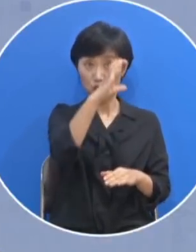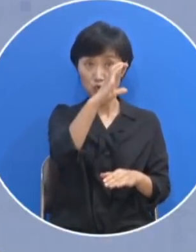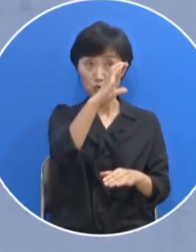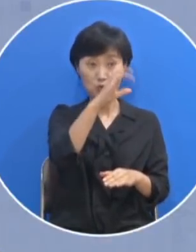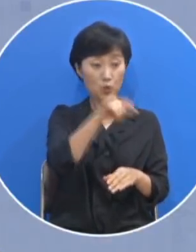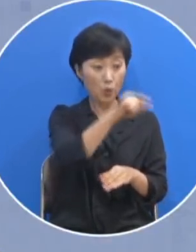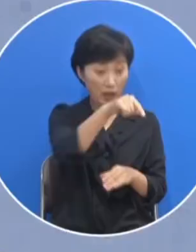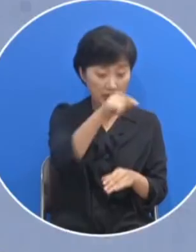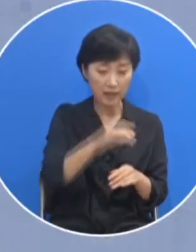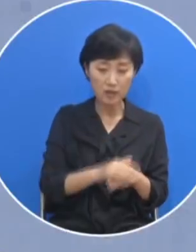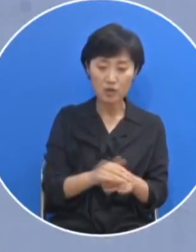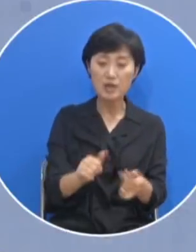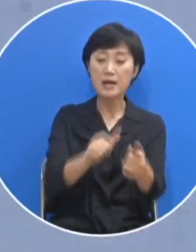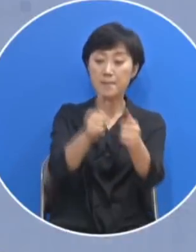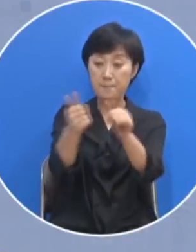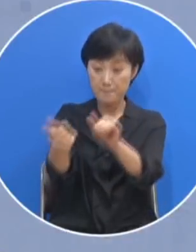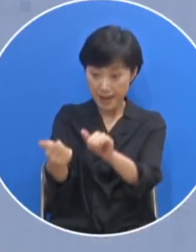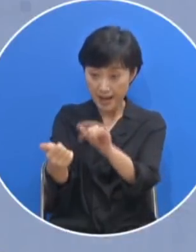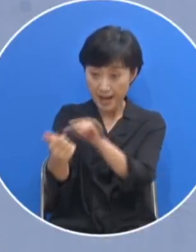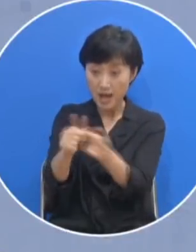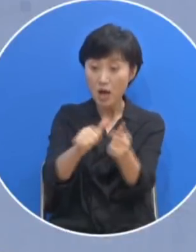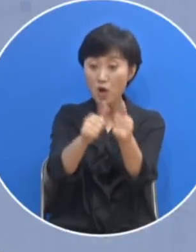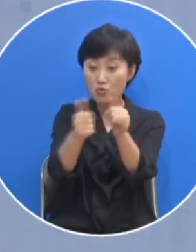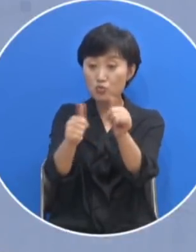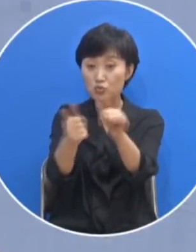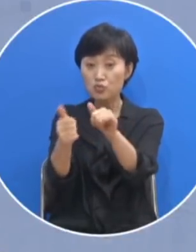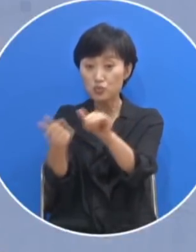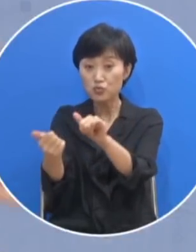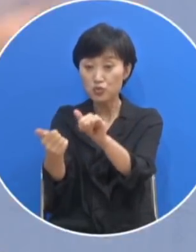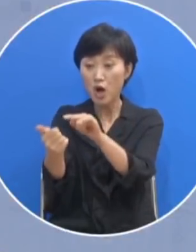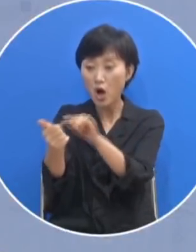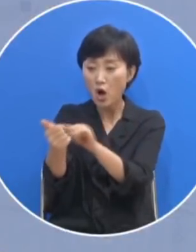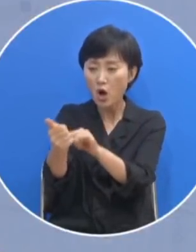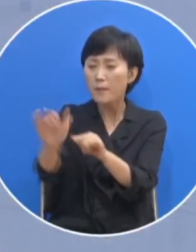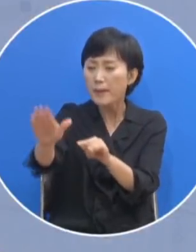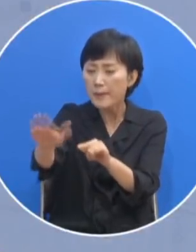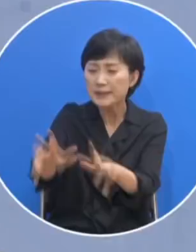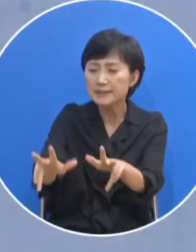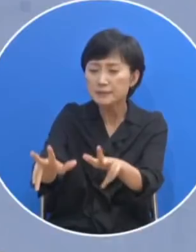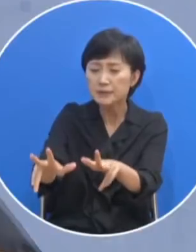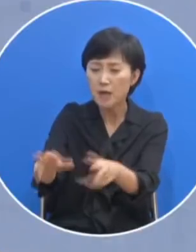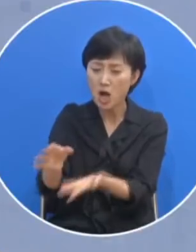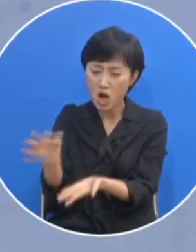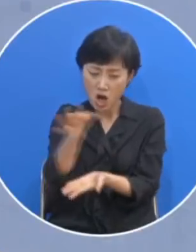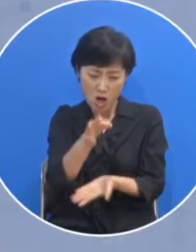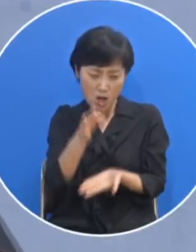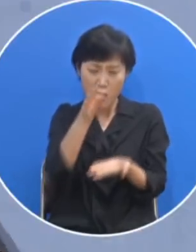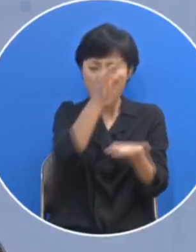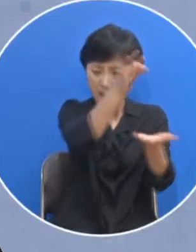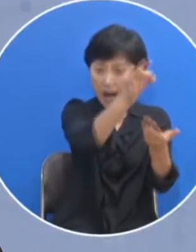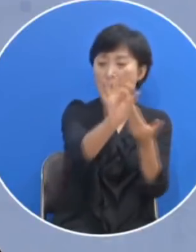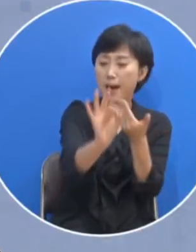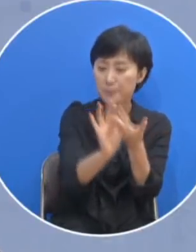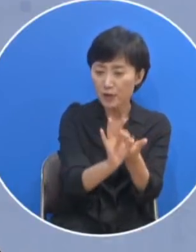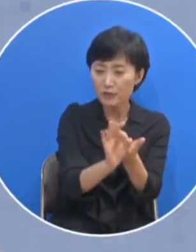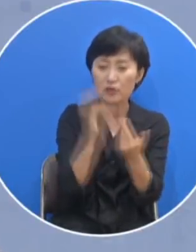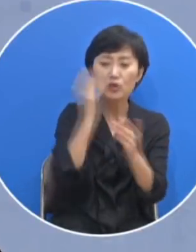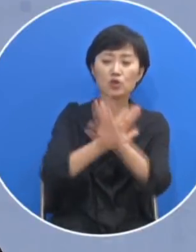서울대 지금이 가 엄청 많은 헌금을 하면 중국 한다 oioi diaper